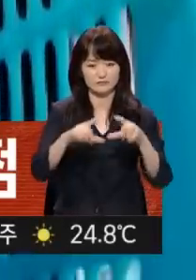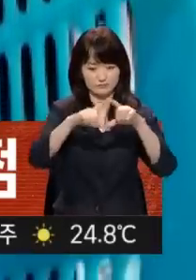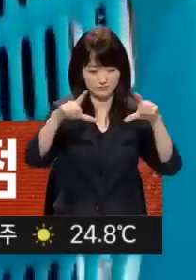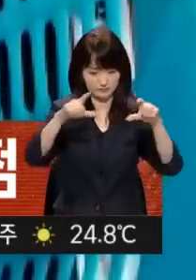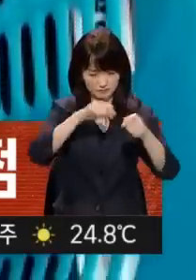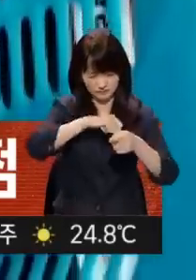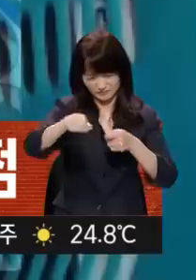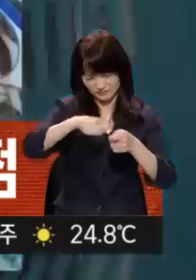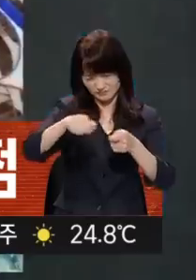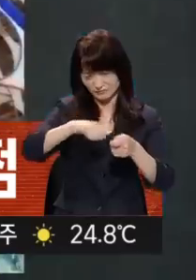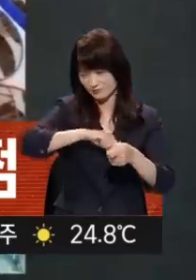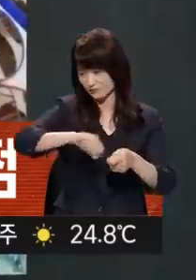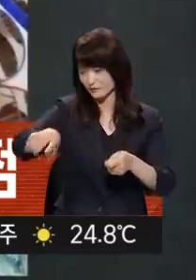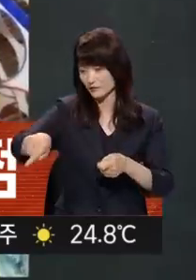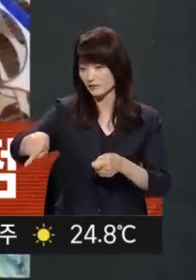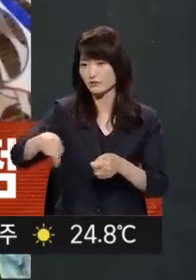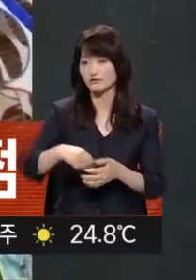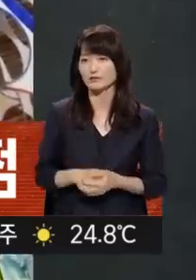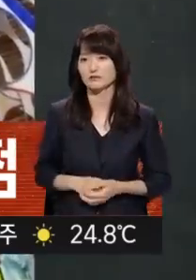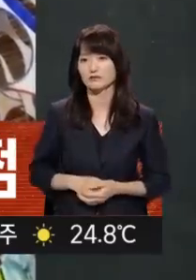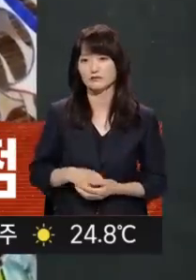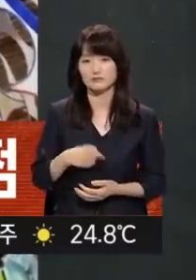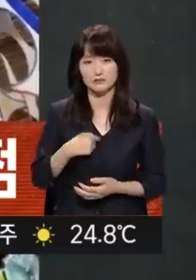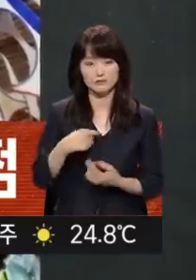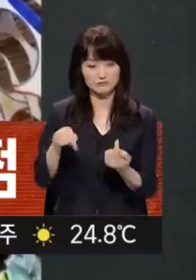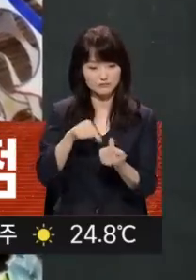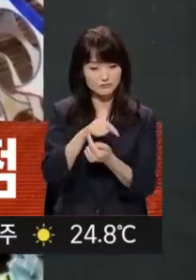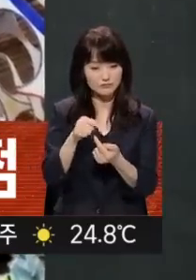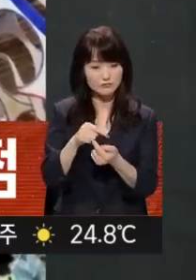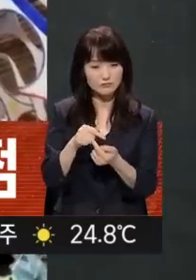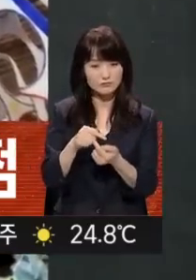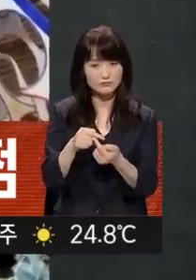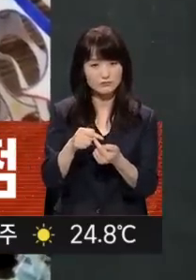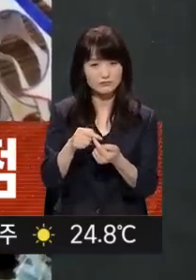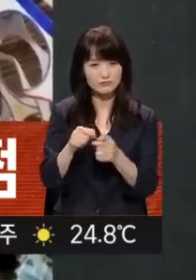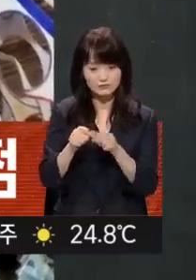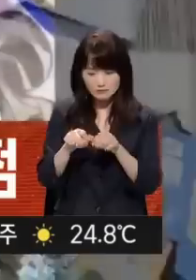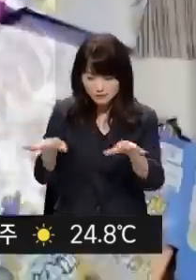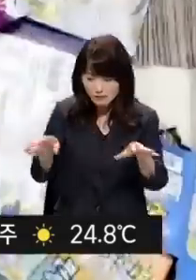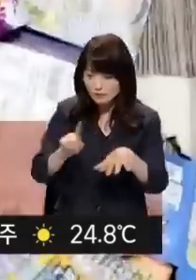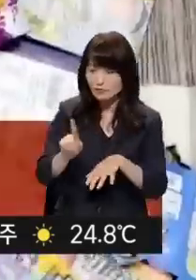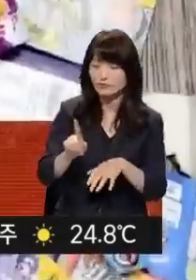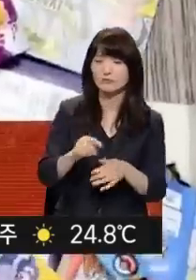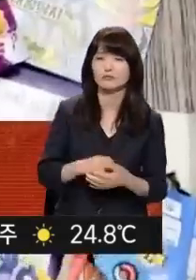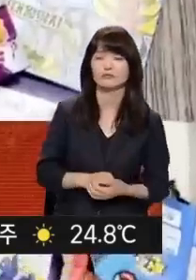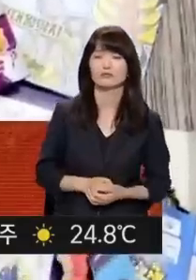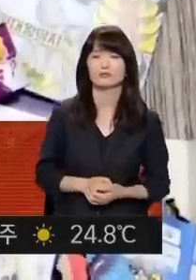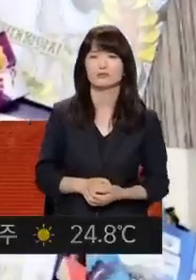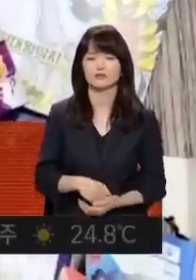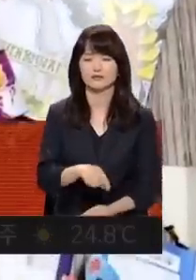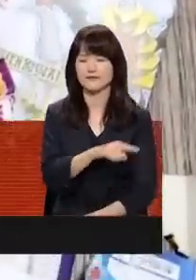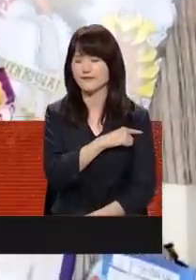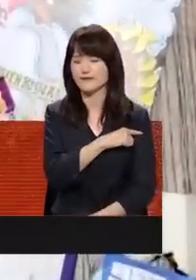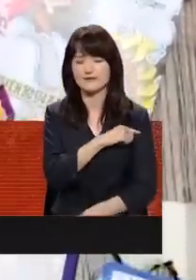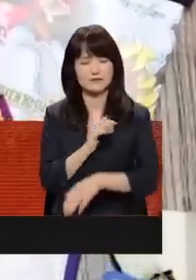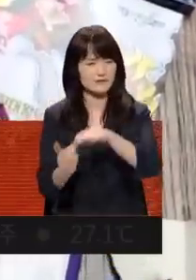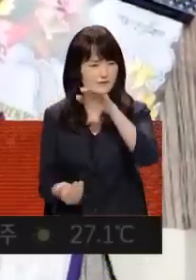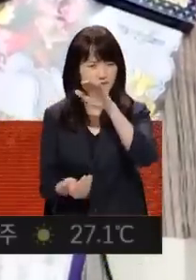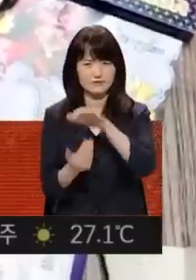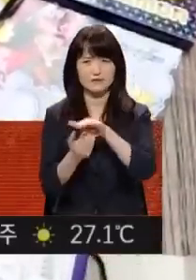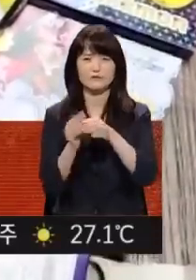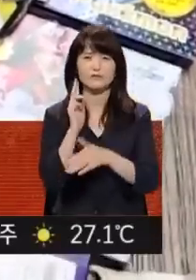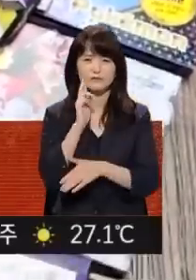좀 자신이 운영하는 매장에 저런 일이 벌어졌으면 어떤 생각이 들겠어요 그냥 말로 뭐 역대급이었다라고 얘기를